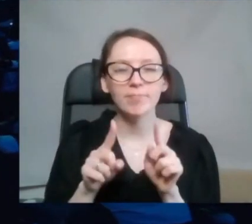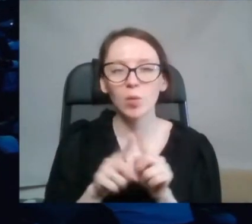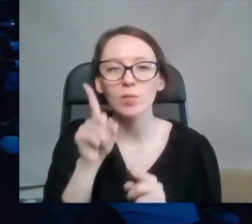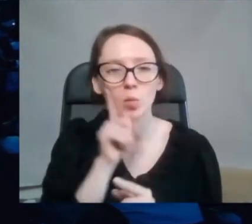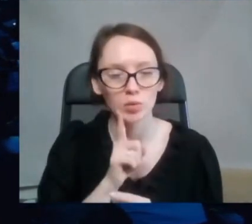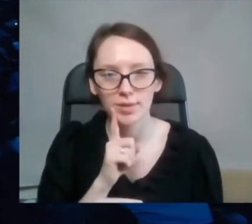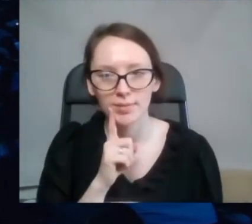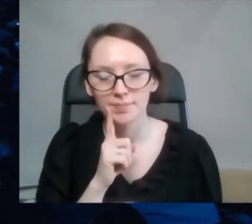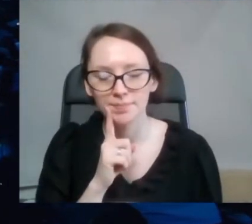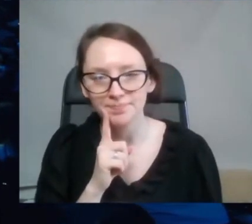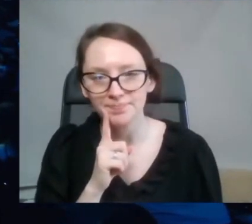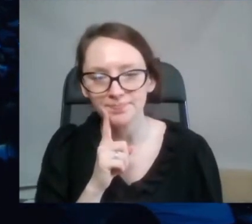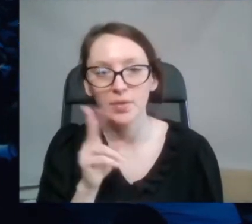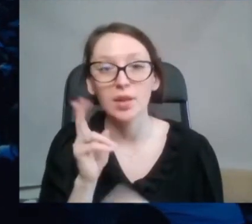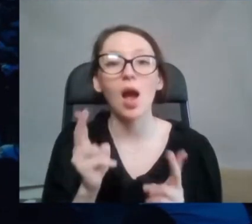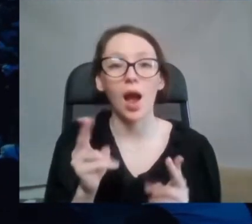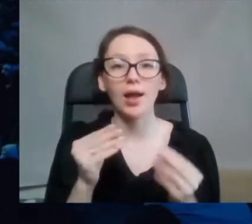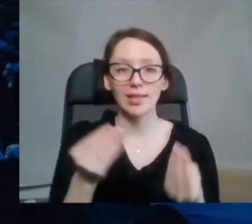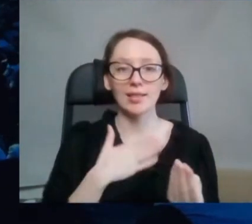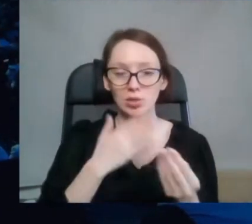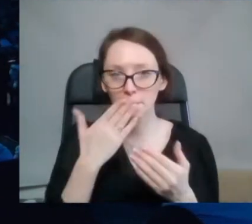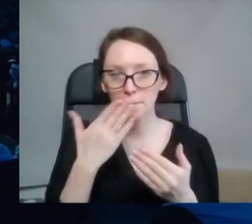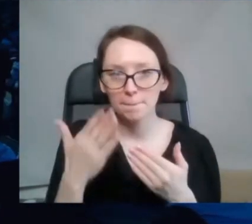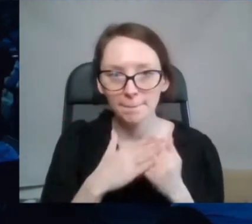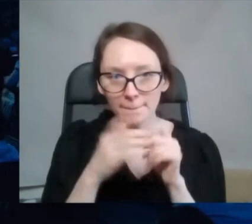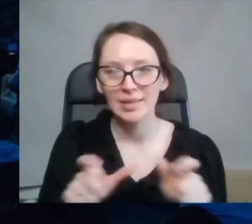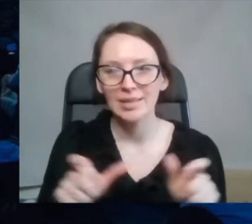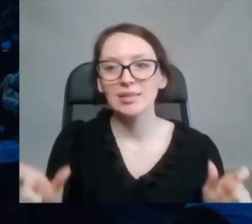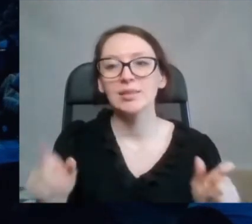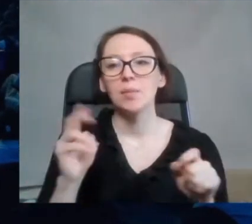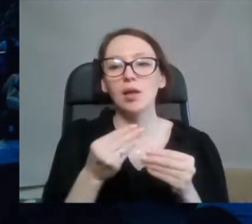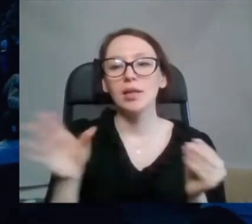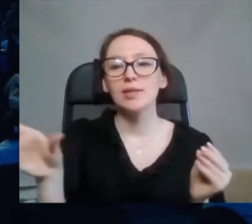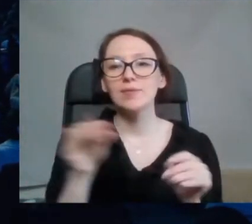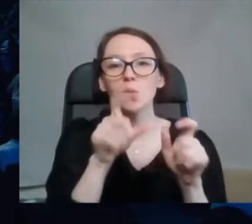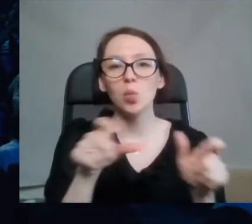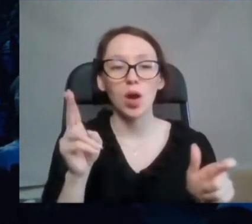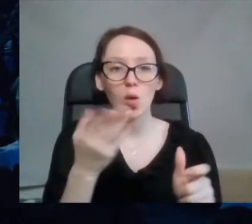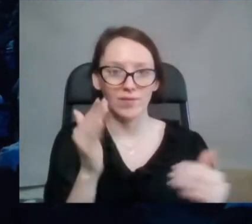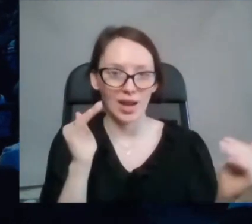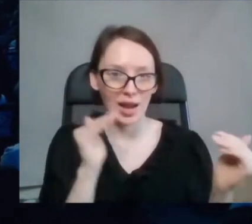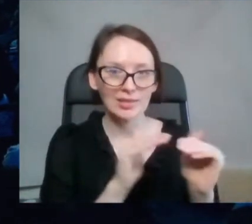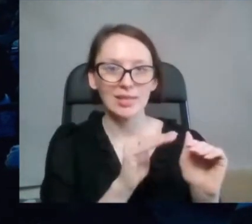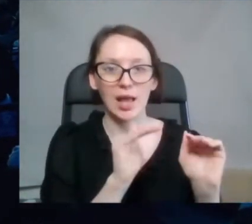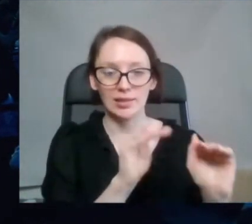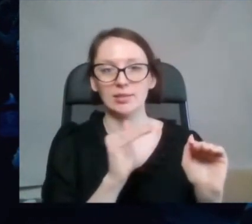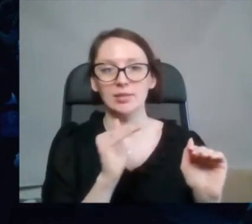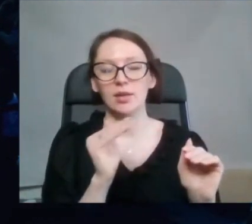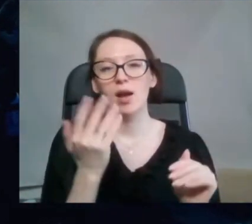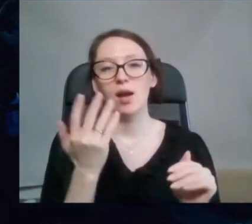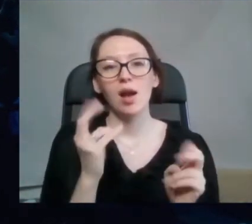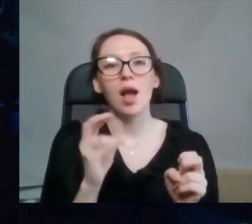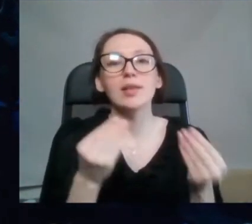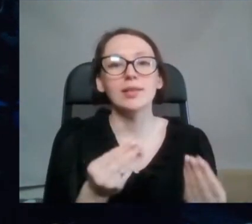дать нашим близким, как же дать всем людям, которых вы касаетесь, как дать им самое лучшее?